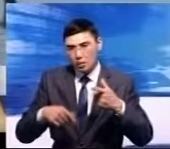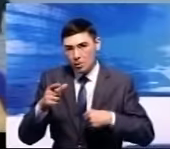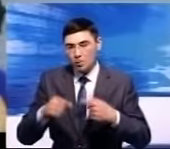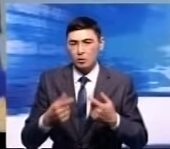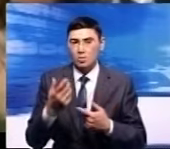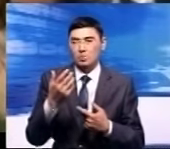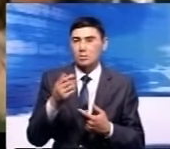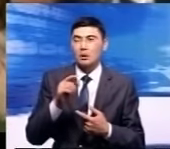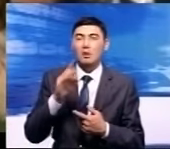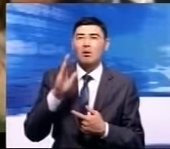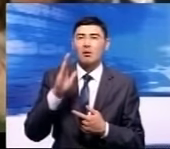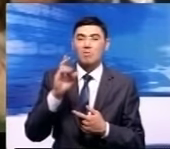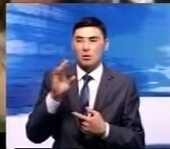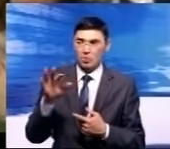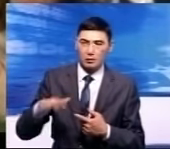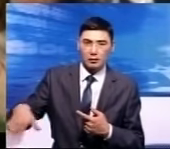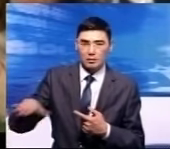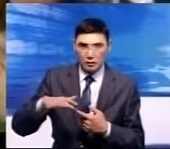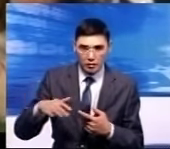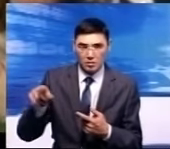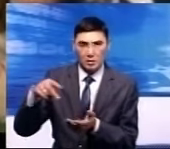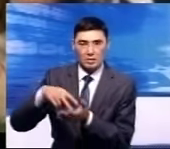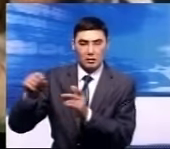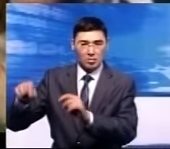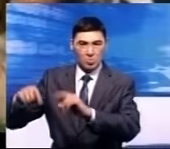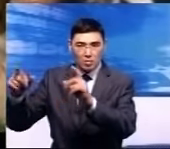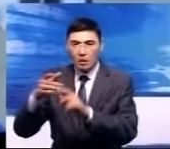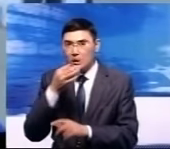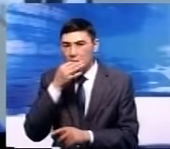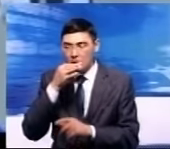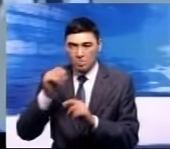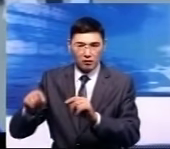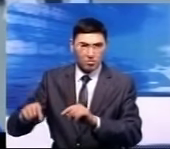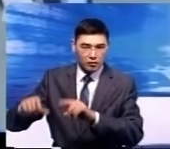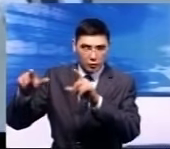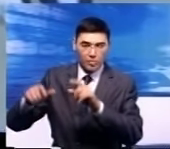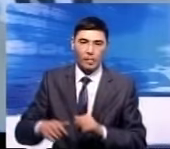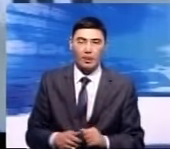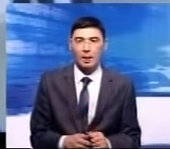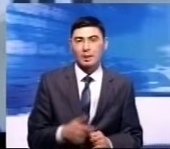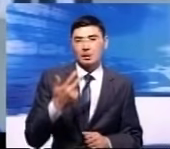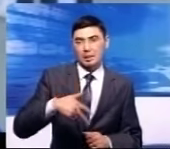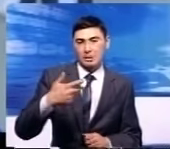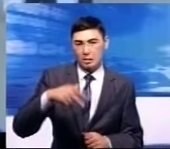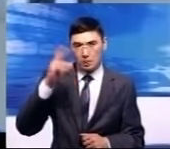на Востоке и на яйцо картошка. 30-го мы штаб проведем.